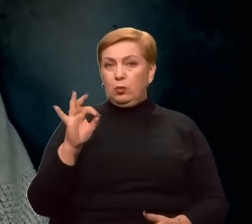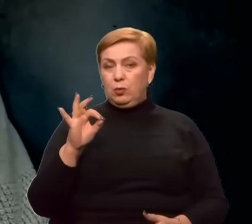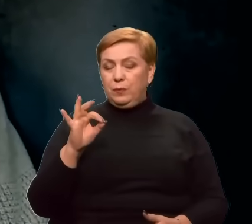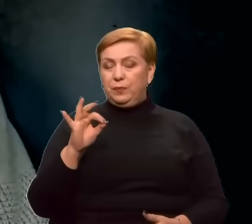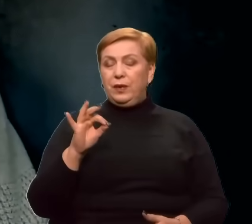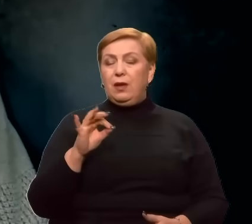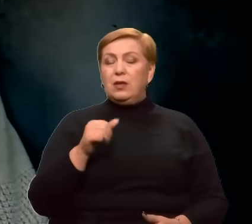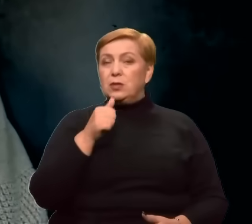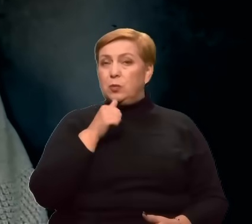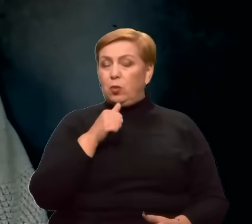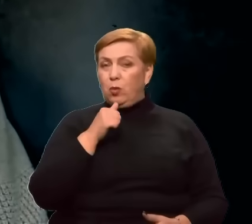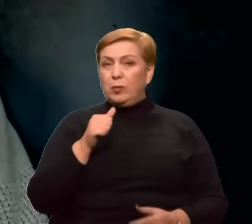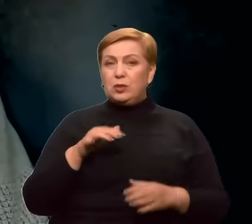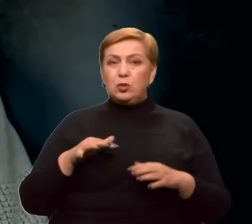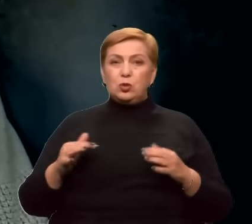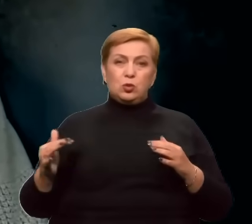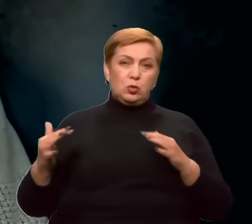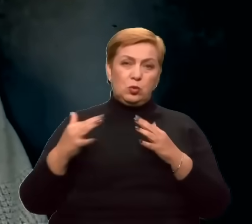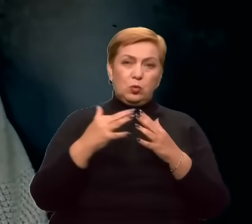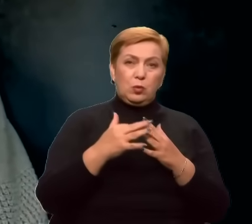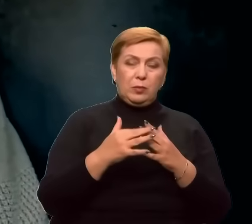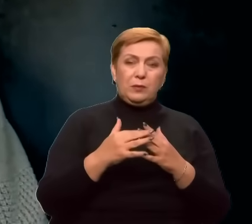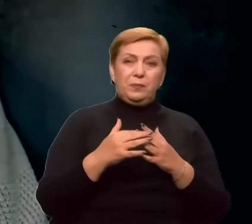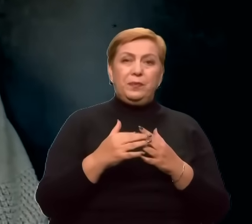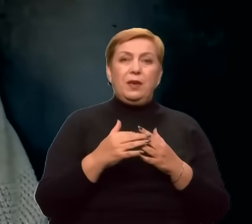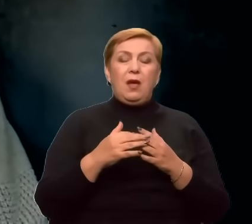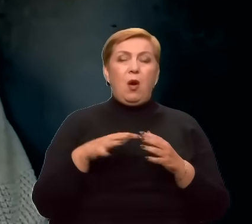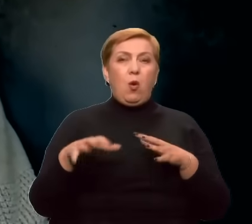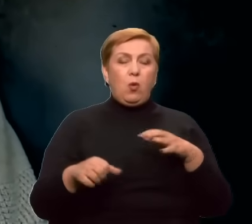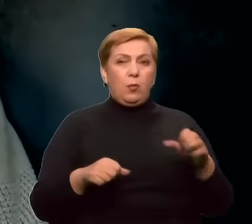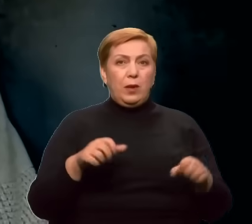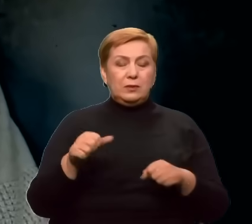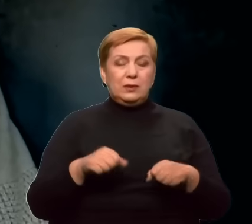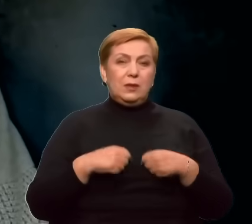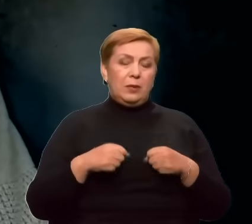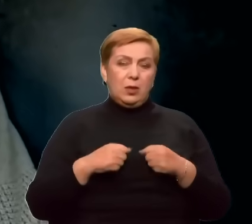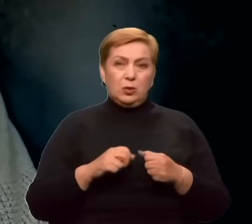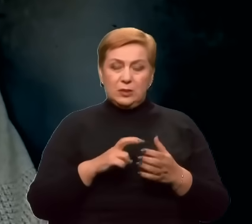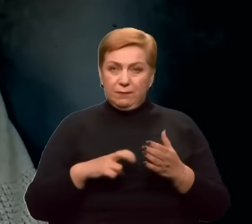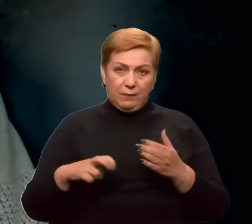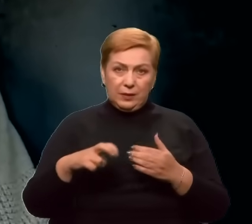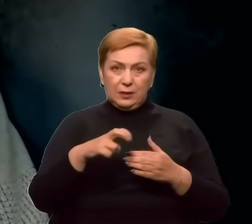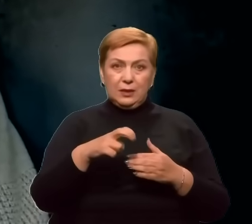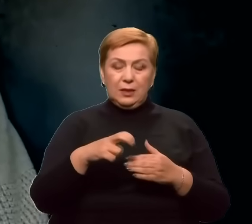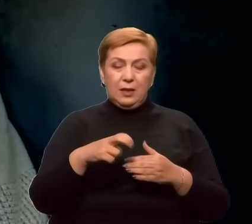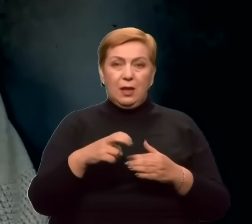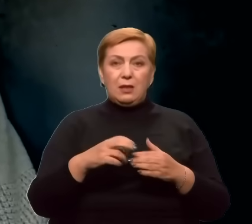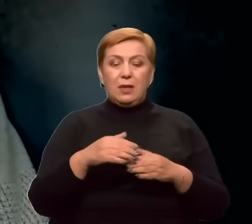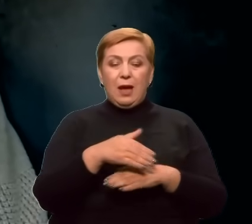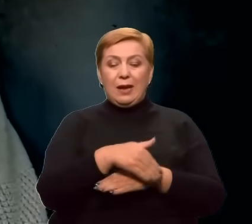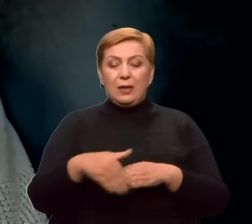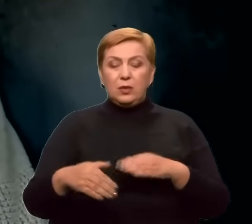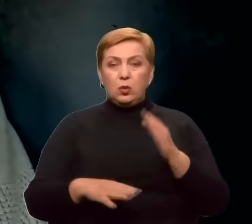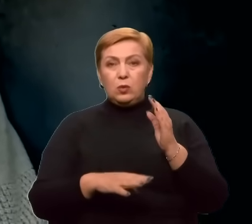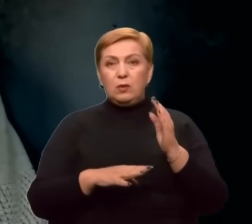штурму в районі Сіверної Тоніньки. В районі Тоніньки окупанти намагаються вийти на лінію лісосмуг і відповідно